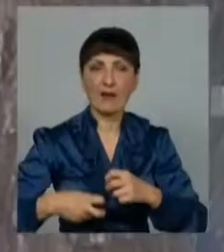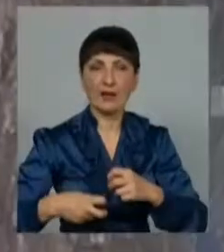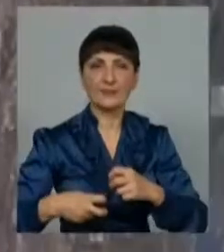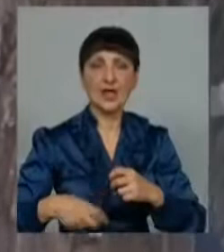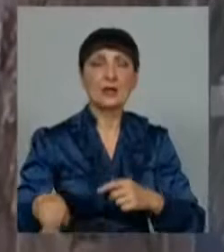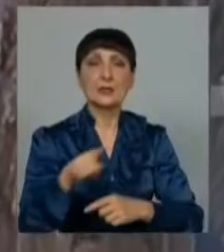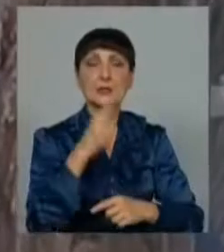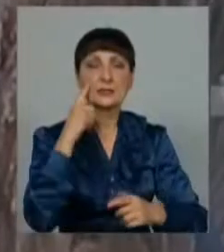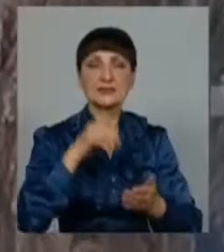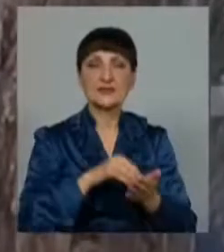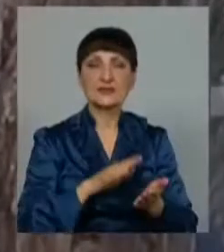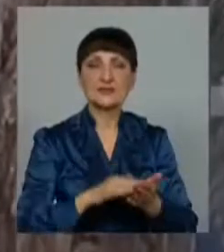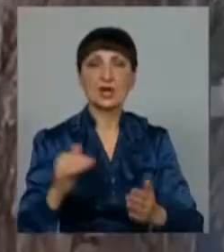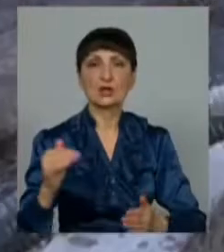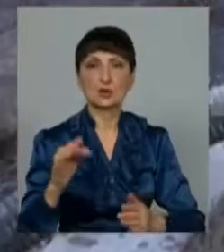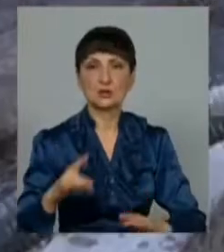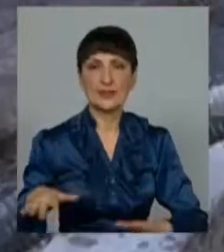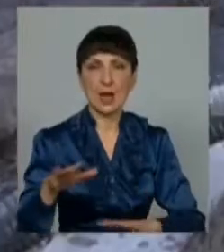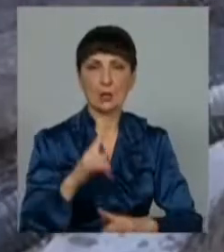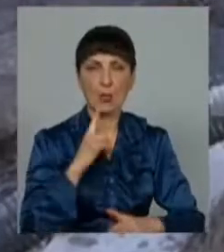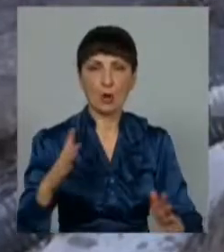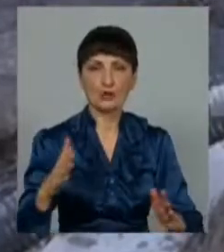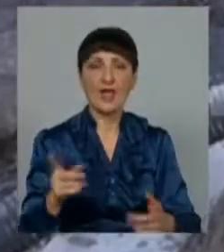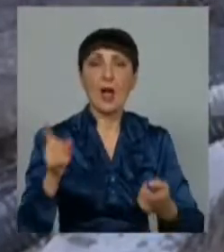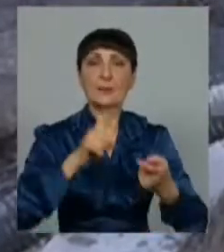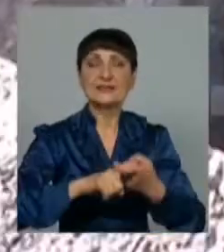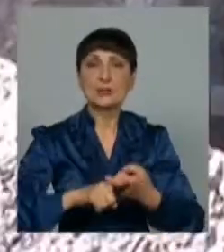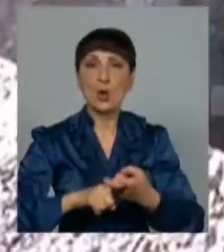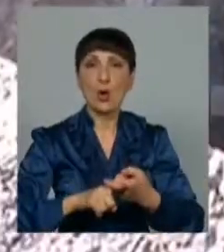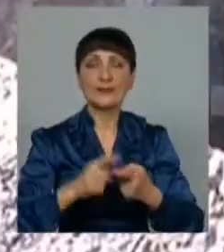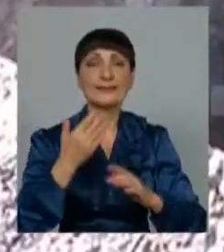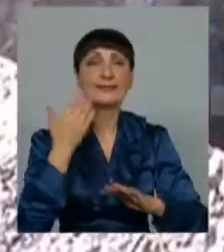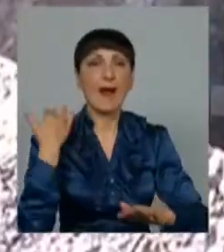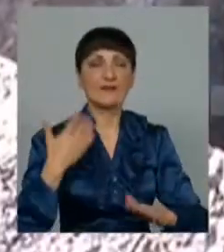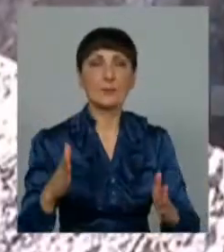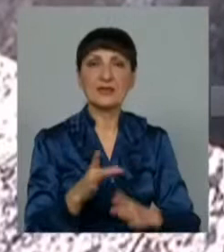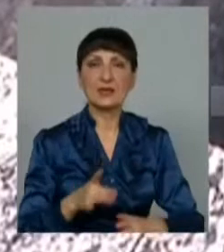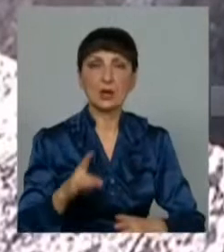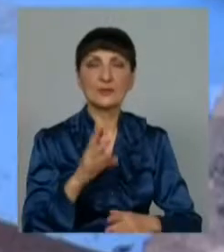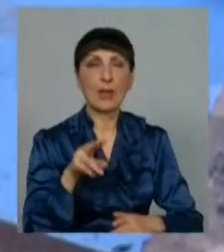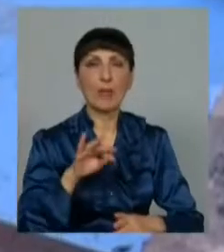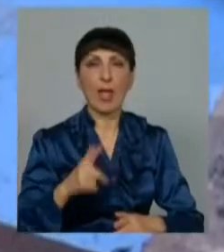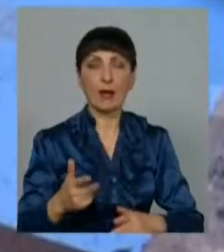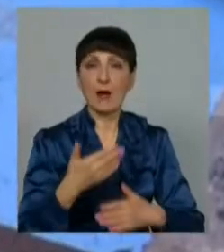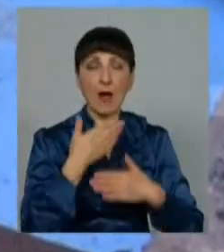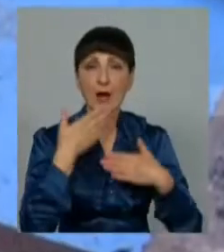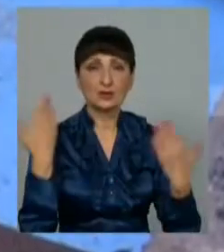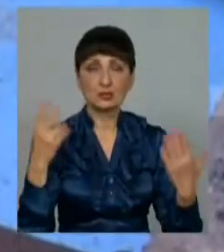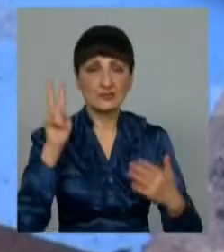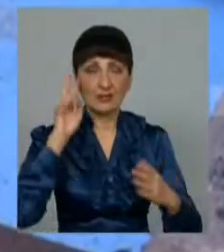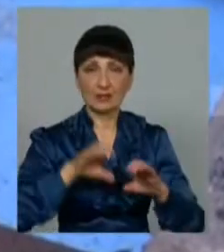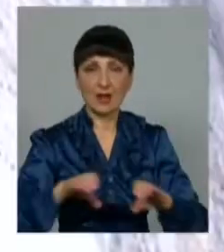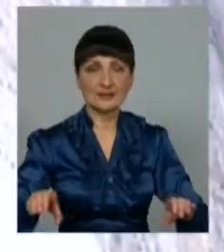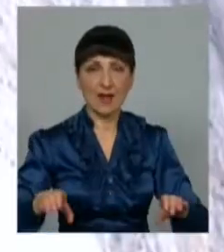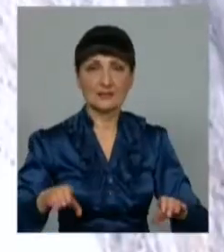часть которых зафиксирована в Житесузском районе. Ну а в присоединенном относительно недавно микрорайоне Кемель вообще отсутствует канализация,